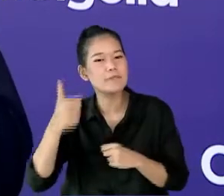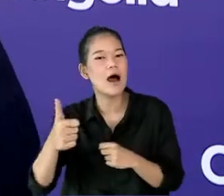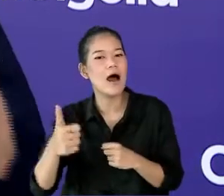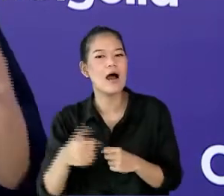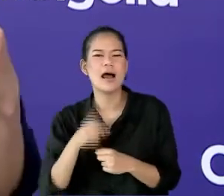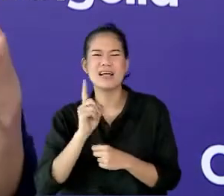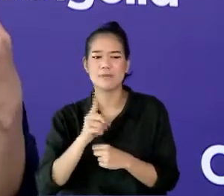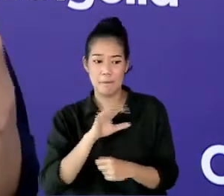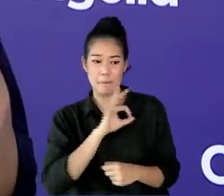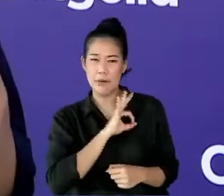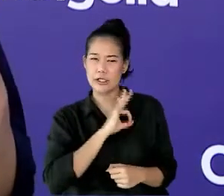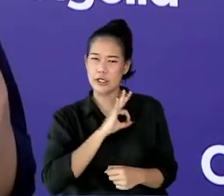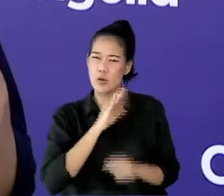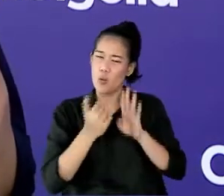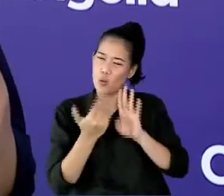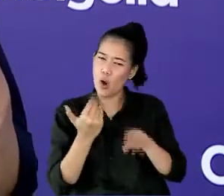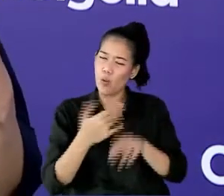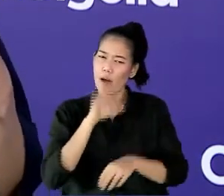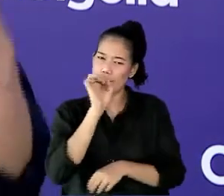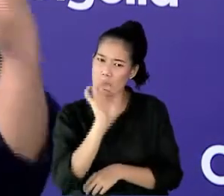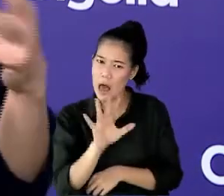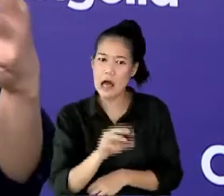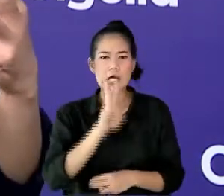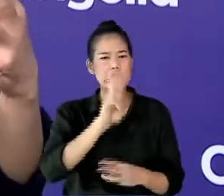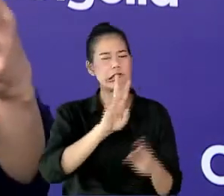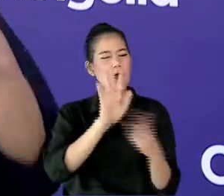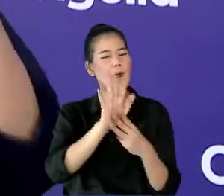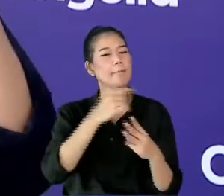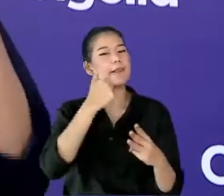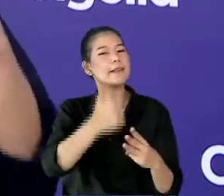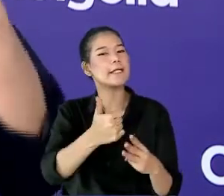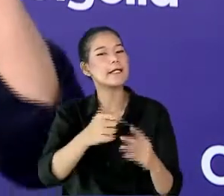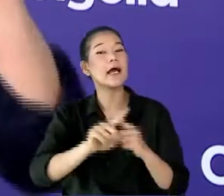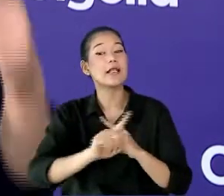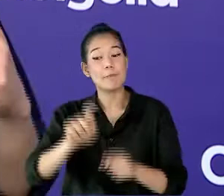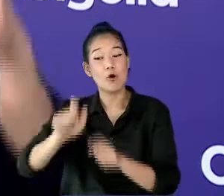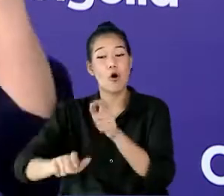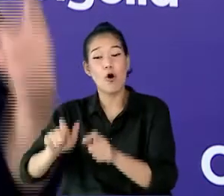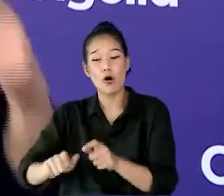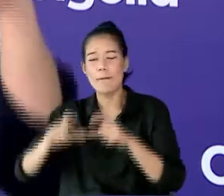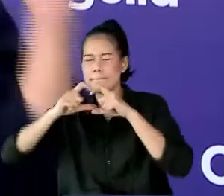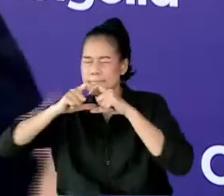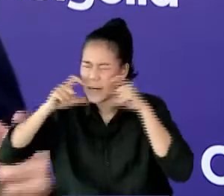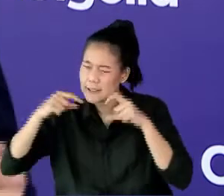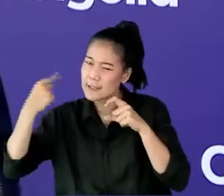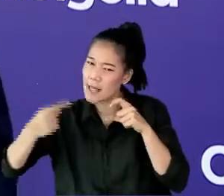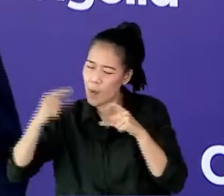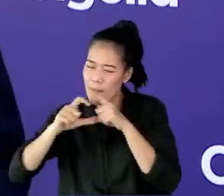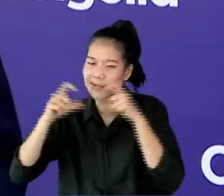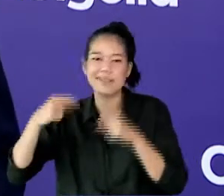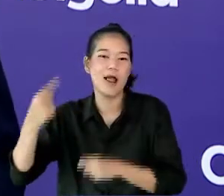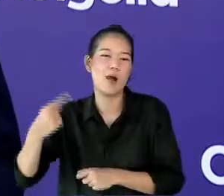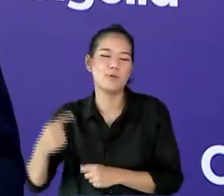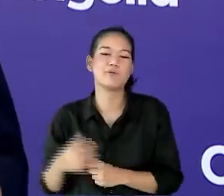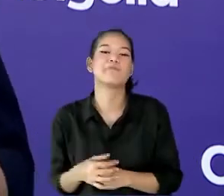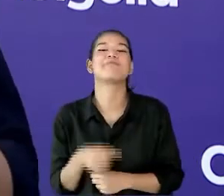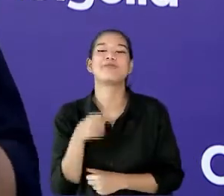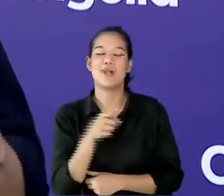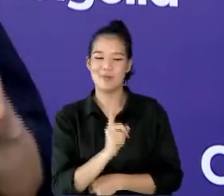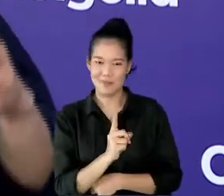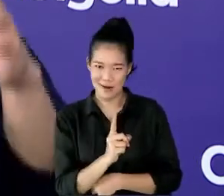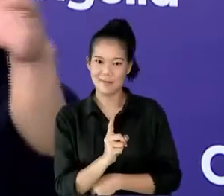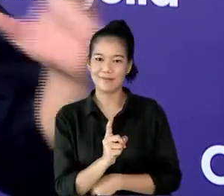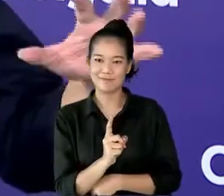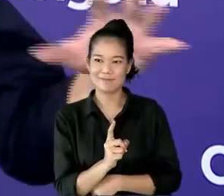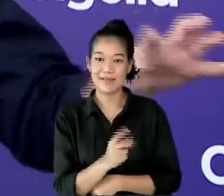Karena Bapak Presiden berkali-kali menekankan 3M penting, tapi setidaknya orang tuh pakai masker, pakai masker, pakai masker. Nah, oleh